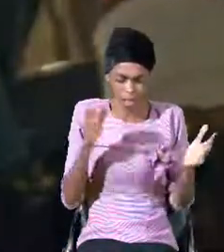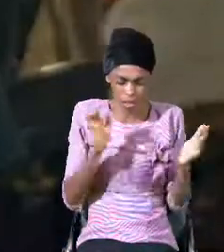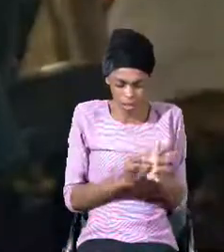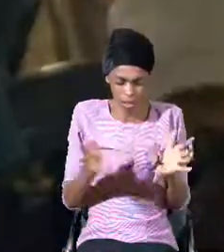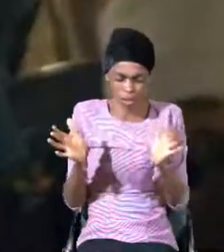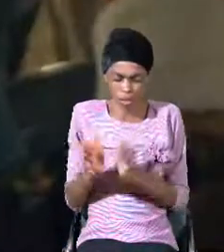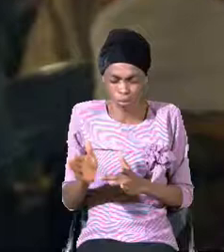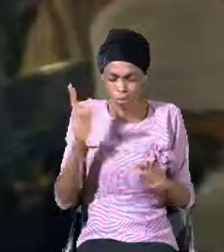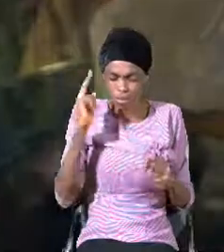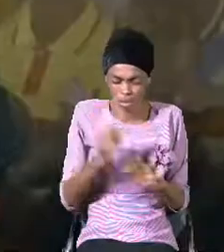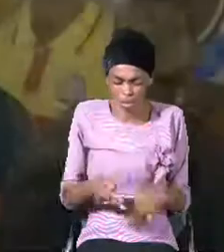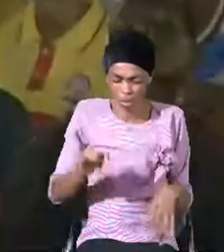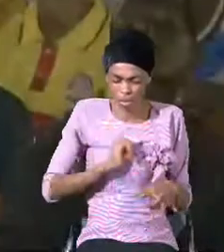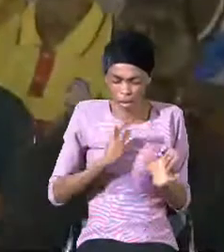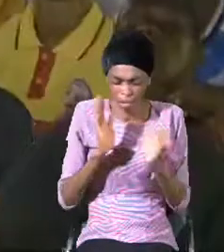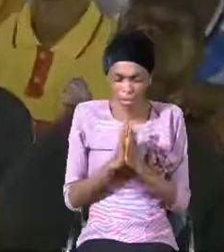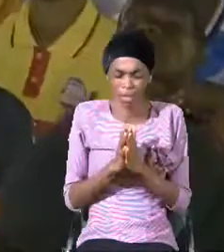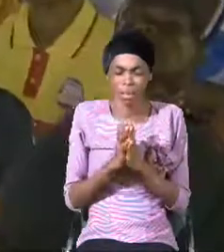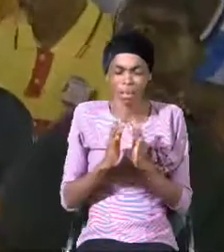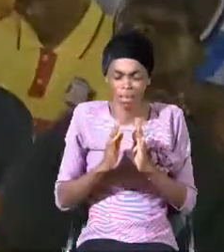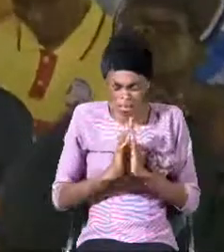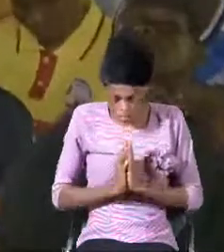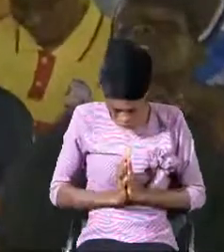de Jésus, j'ai prié.